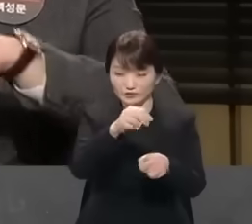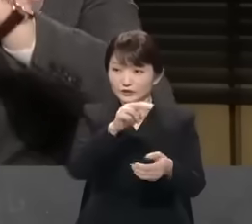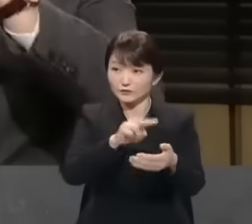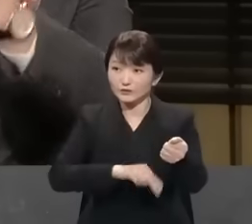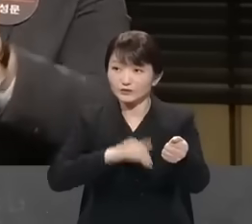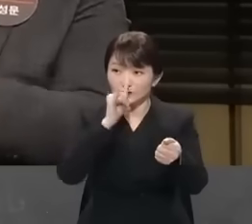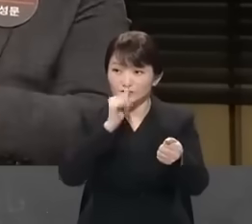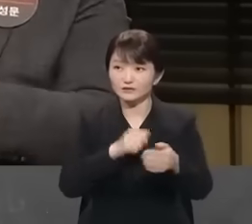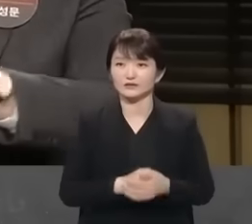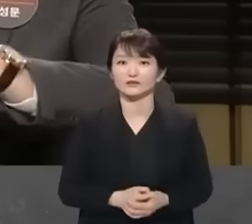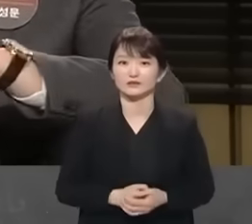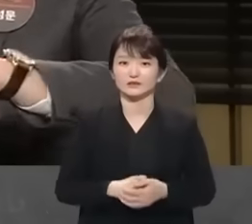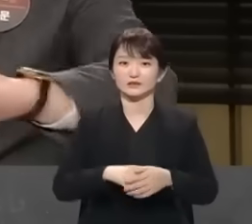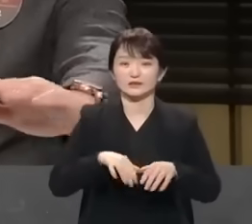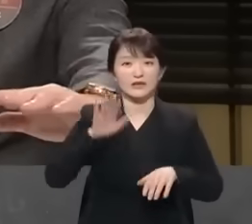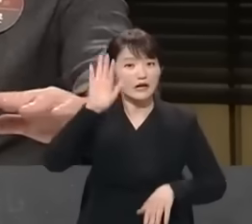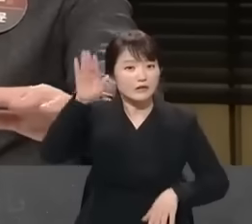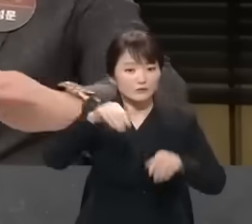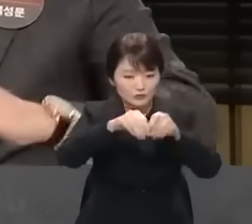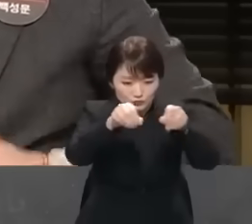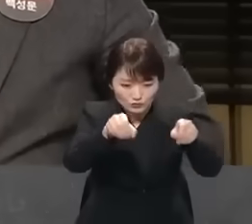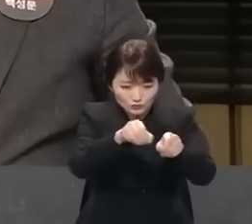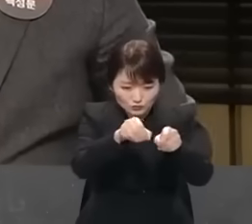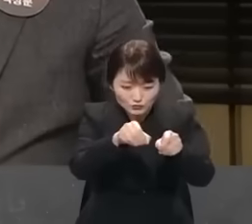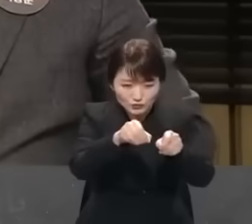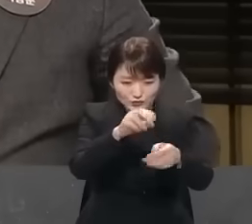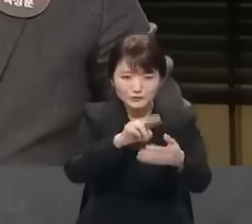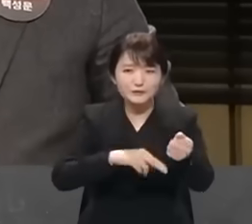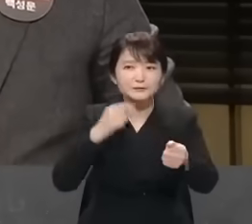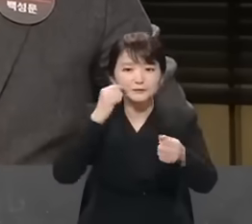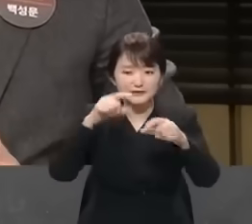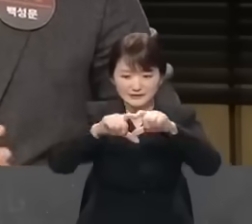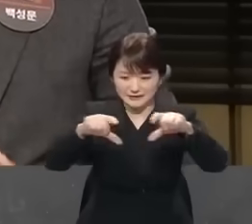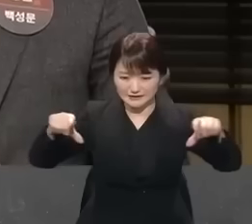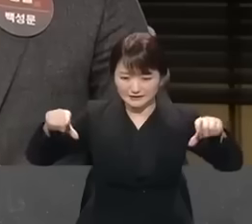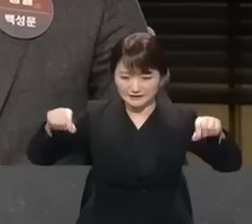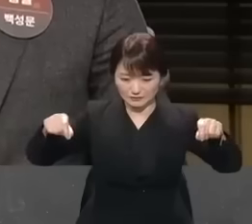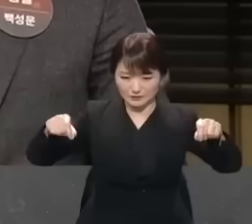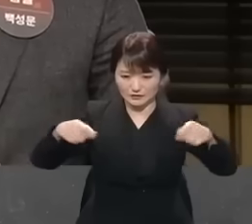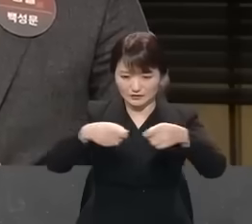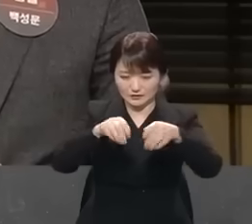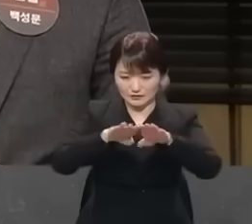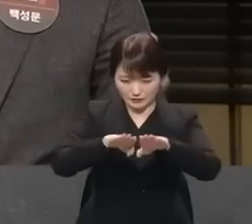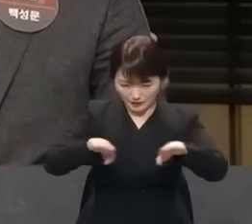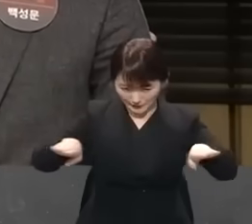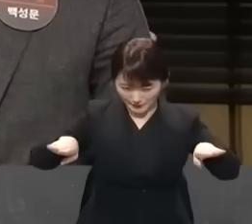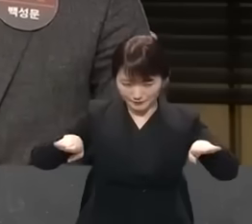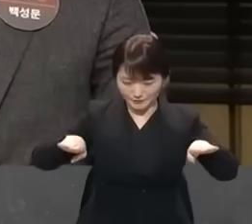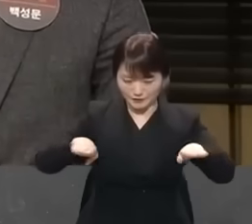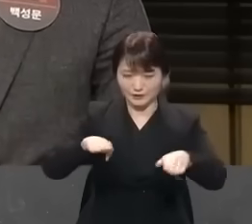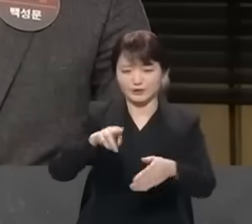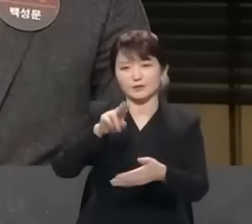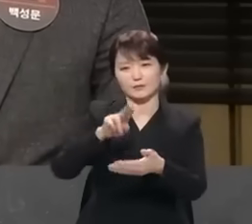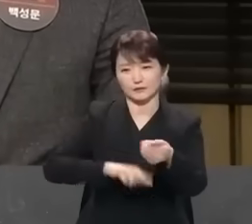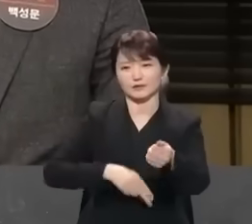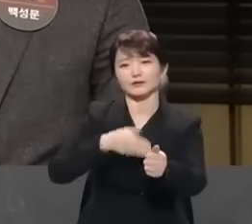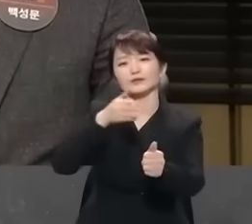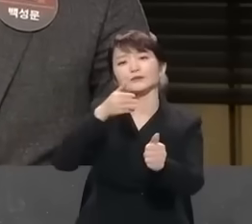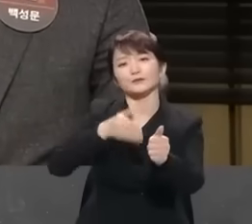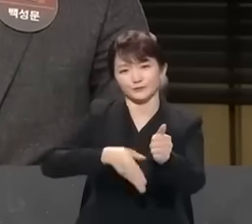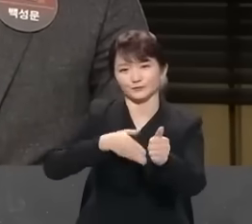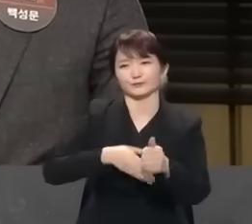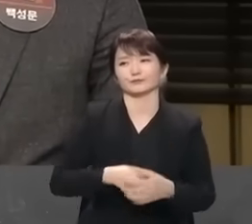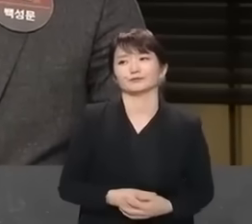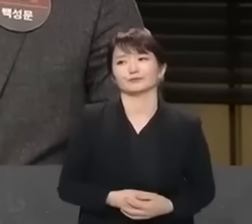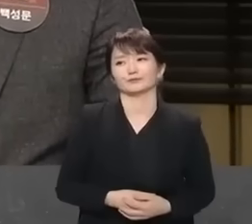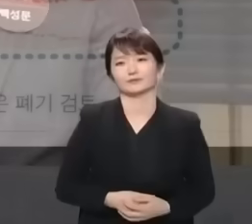앞으로 구부려서 못 팔게 하고 일자로 펴서 팔게 포장 경기를 바꾸는 걸 지금 권고했다고 하 하더라고요 근데 권고자 아요고 그러니까